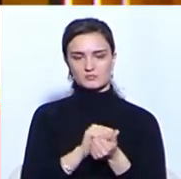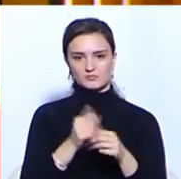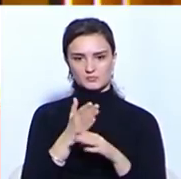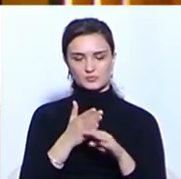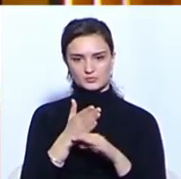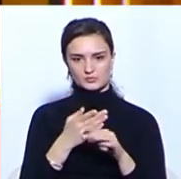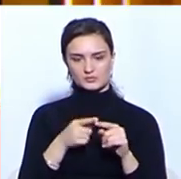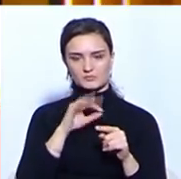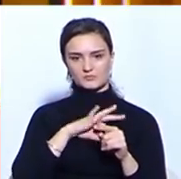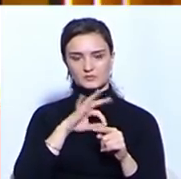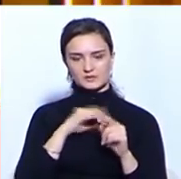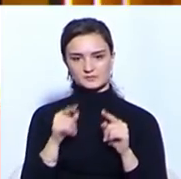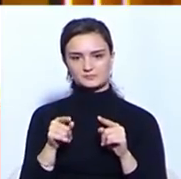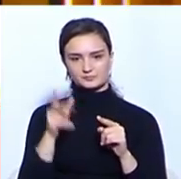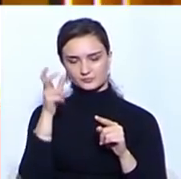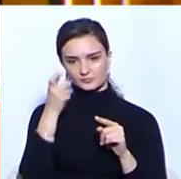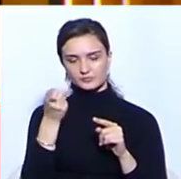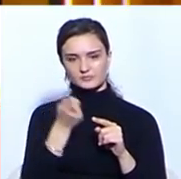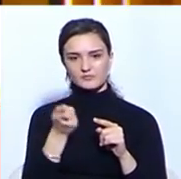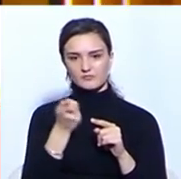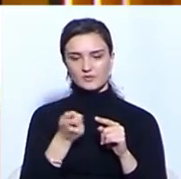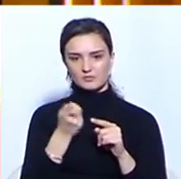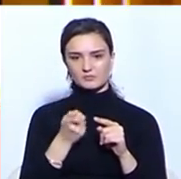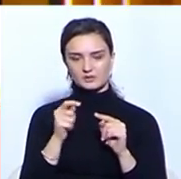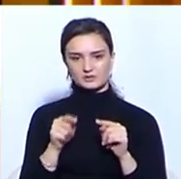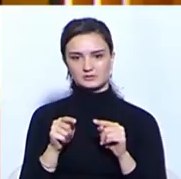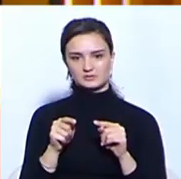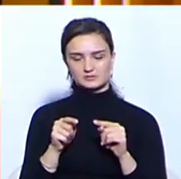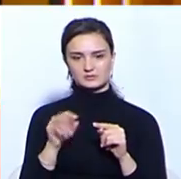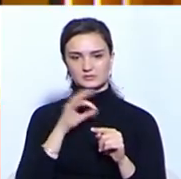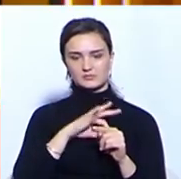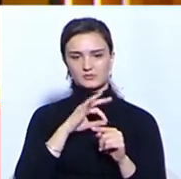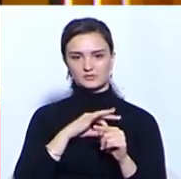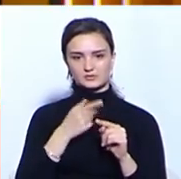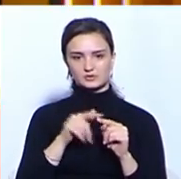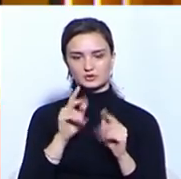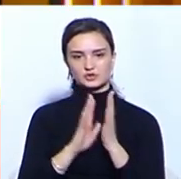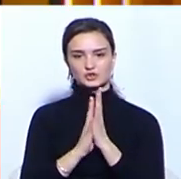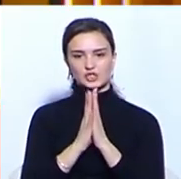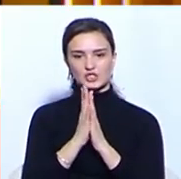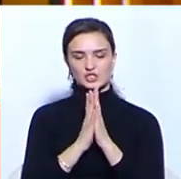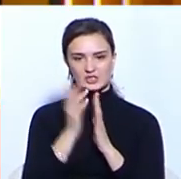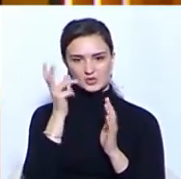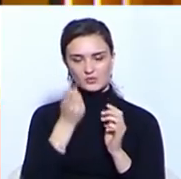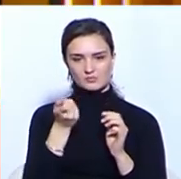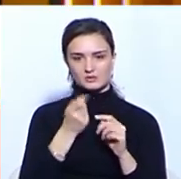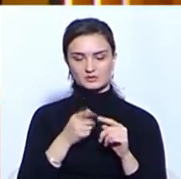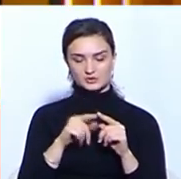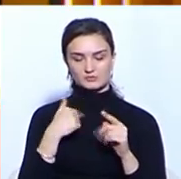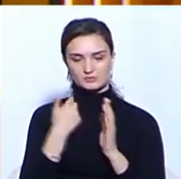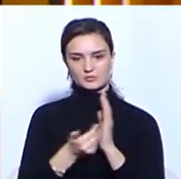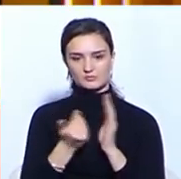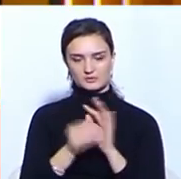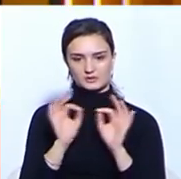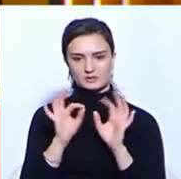პური, გამოვიყენოთ ხორბალი გაღვივებული, გამოვიყენოთ ჯეჯილი, ეს არის ჩემი რეკომენდაცია,